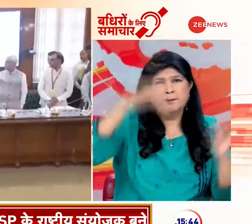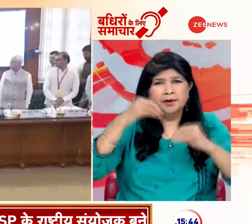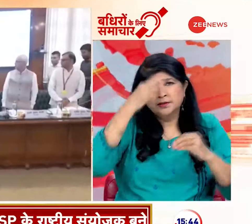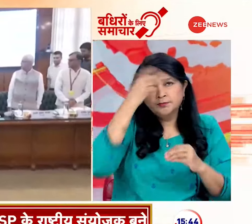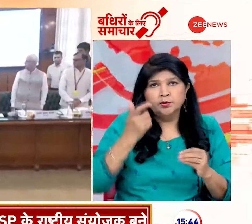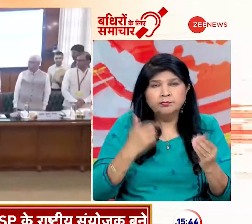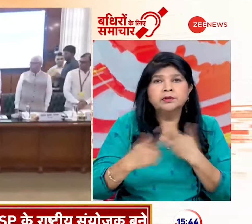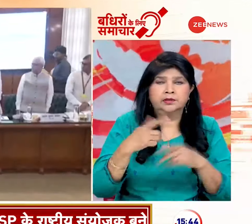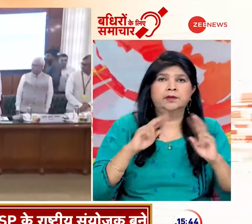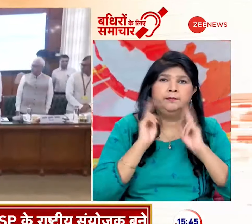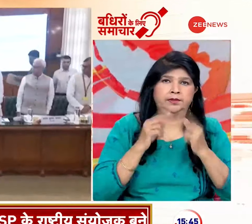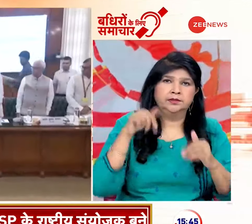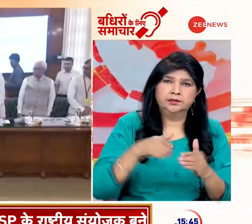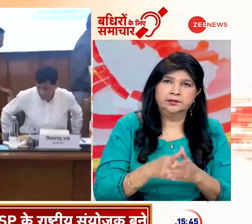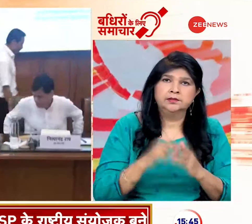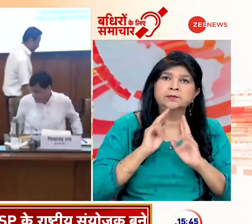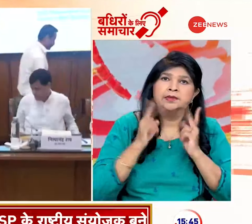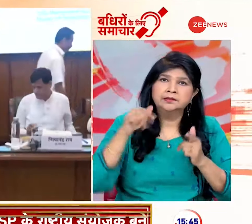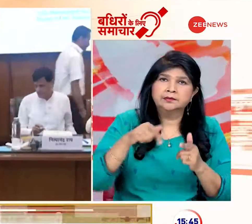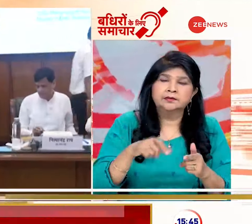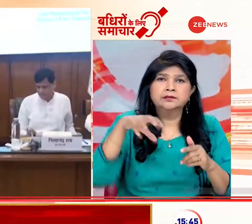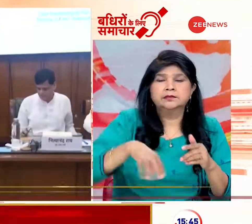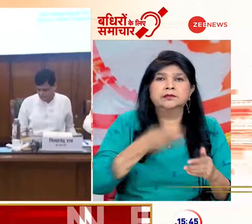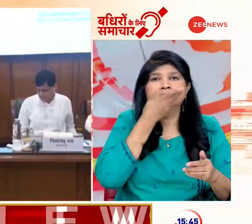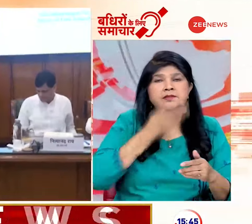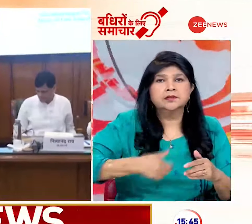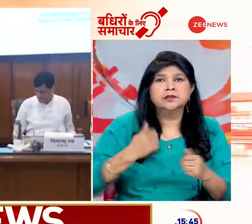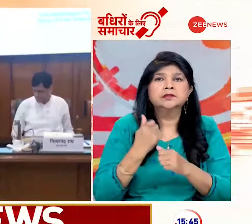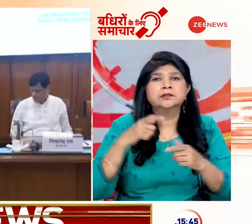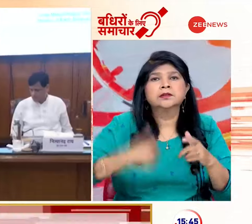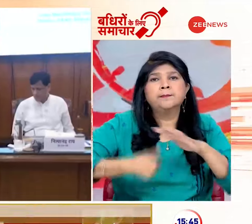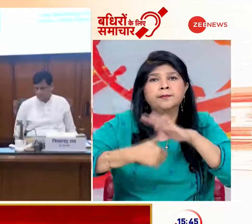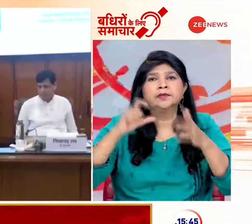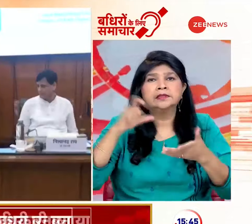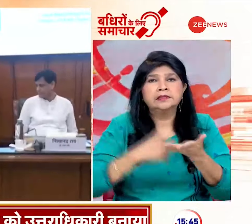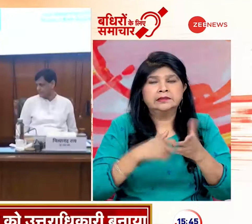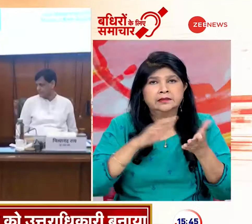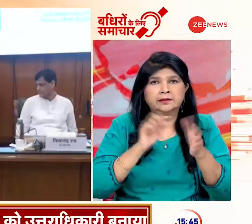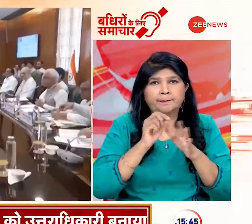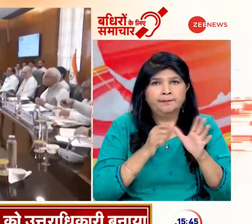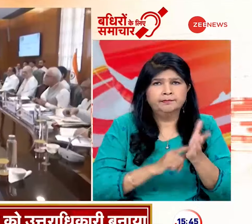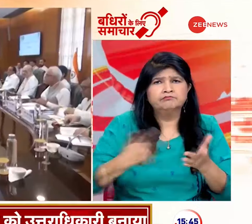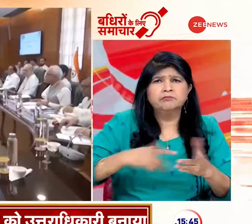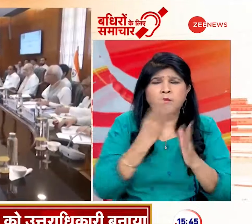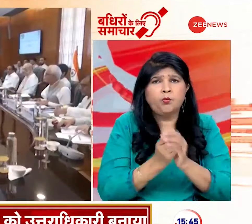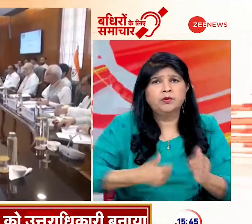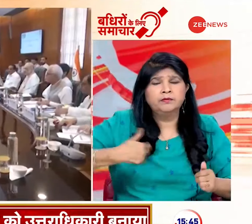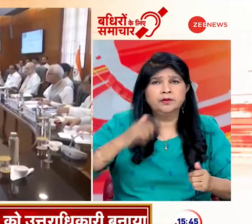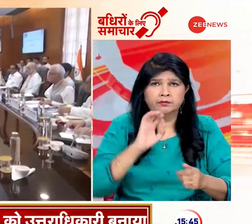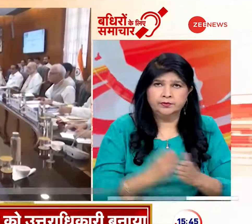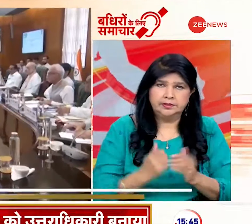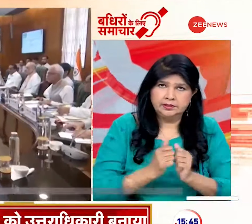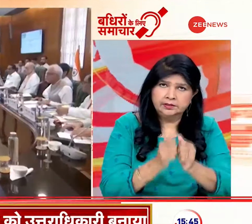निपटने के लिए बैठक की। इस बैठक में केंद्रीय जल शक्ति मंत्री सीआर पाटिल समेत कई वरिष्ठ अधिकारी शामिल